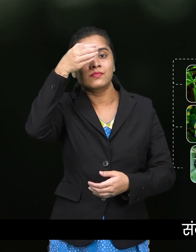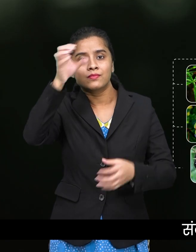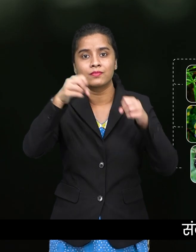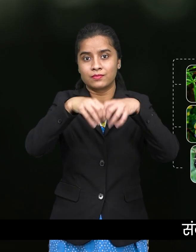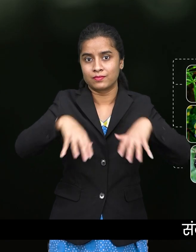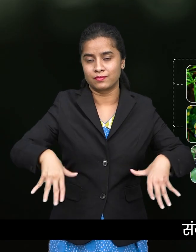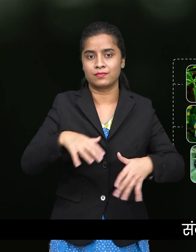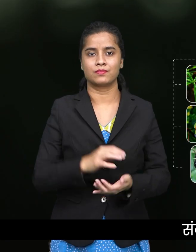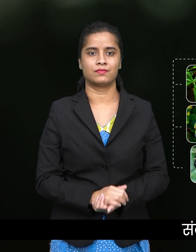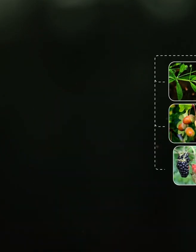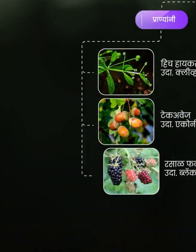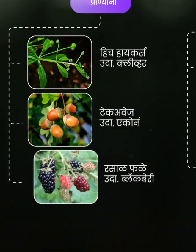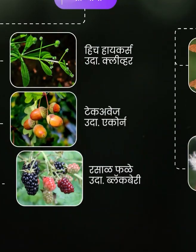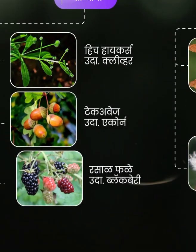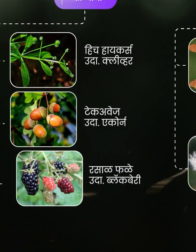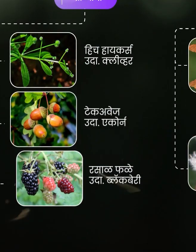सूचनक शब्द.